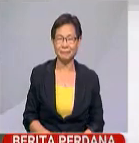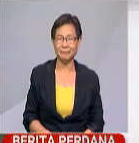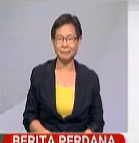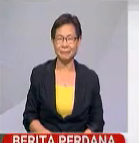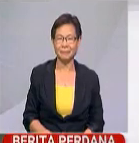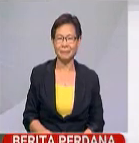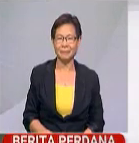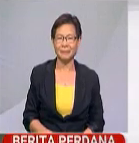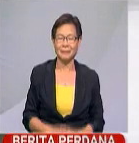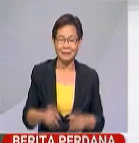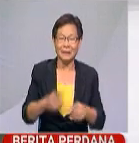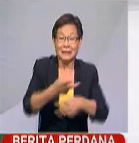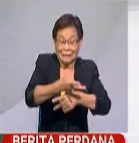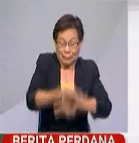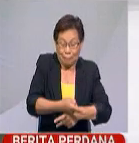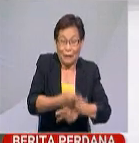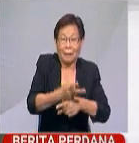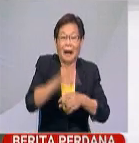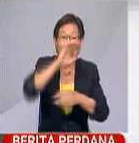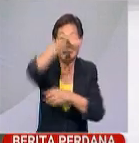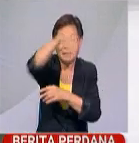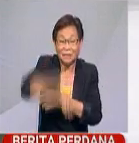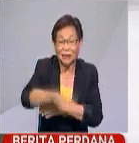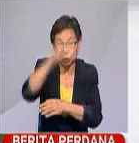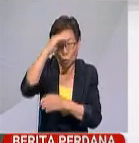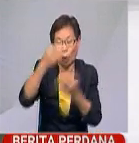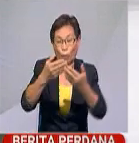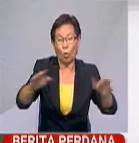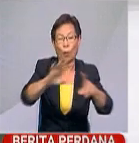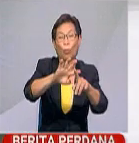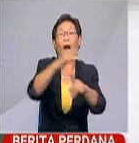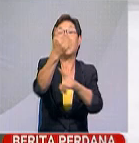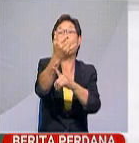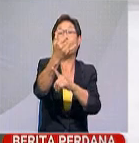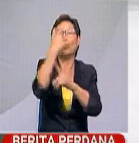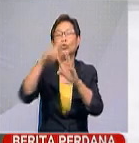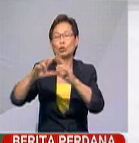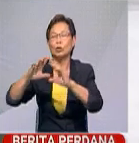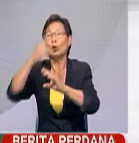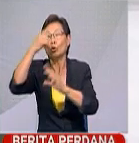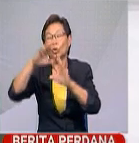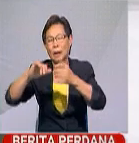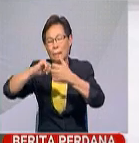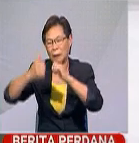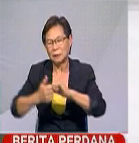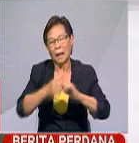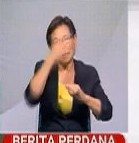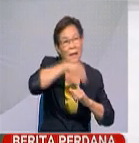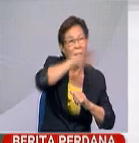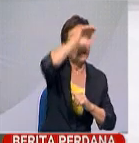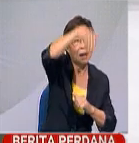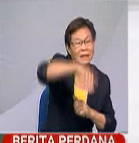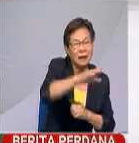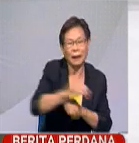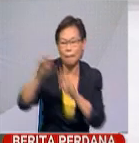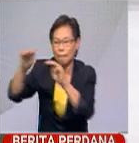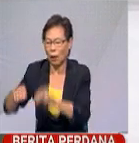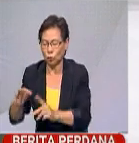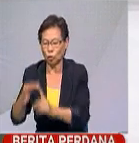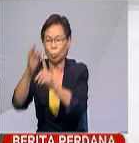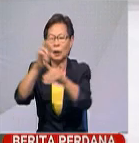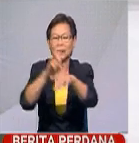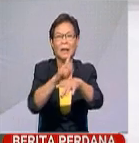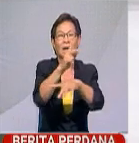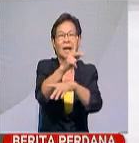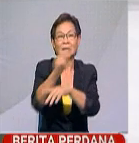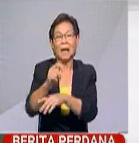Sanctuary Gajah Johor yang bakal dibuka Jun depan bakal menyelesaikan konflik antara gajah dan manusia terutamanya di daerah Kota